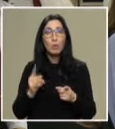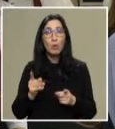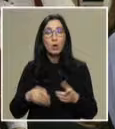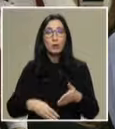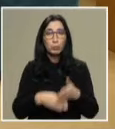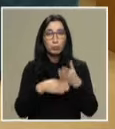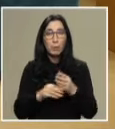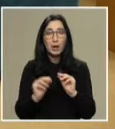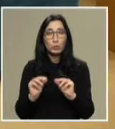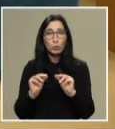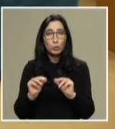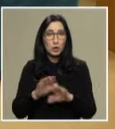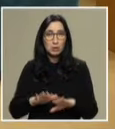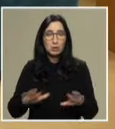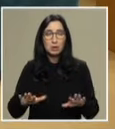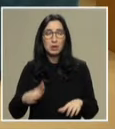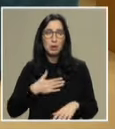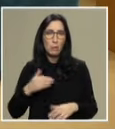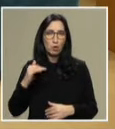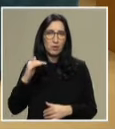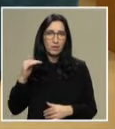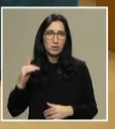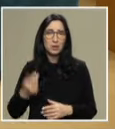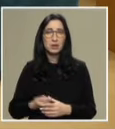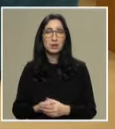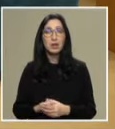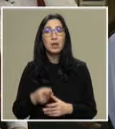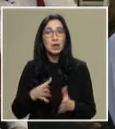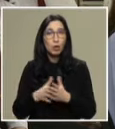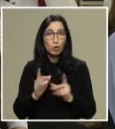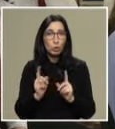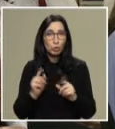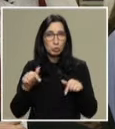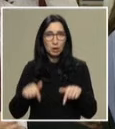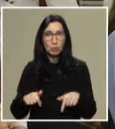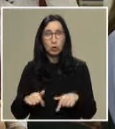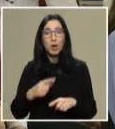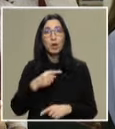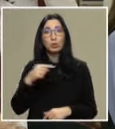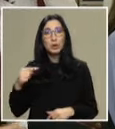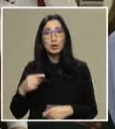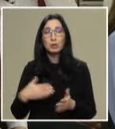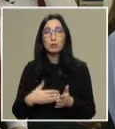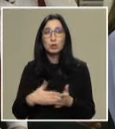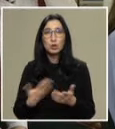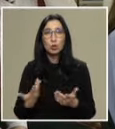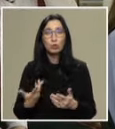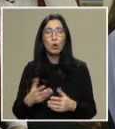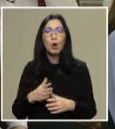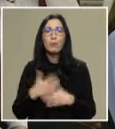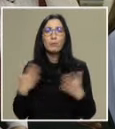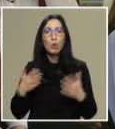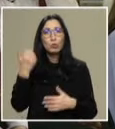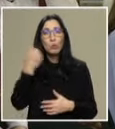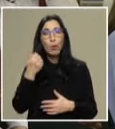подпомагат обучението на децата на моята възраст и на хората, които са тук. И отрицателно, защото прекомерната употреба